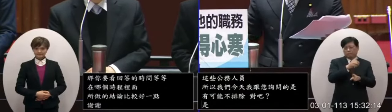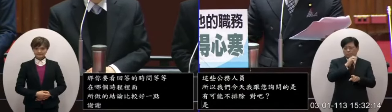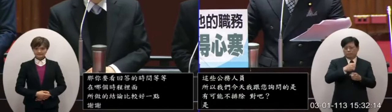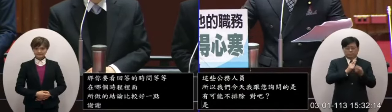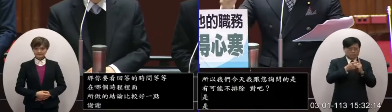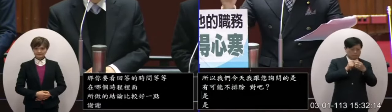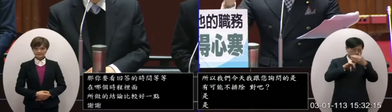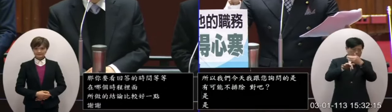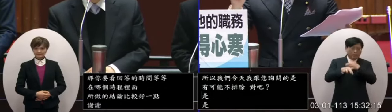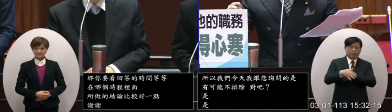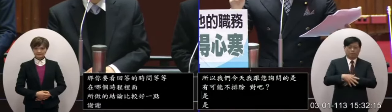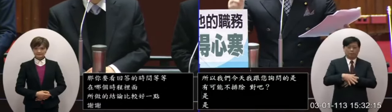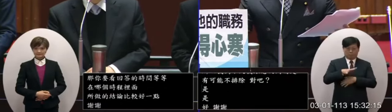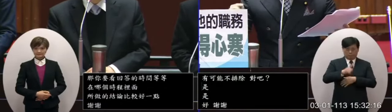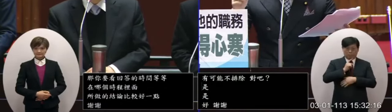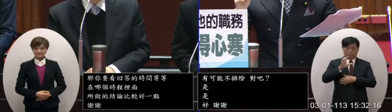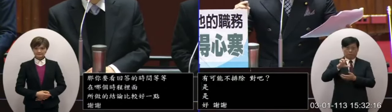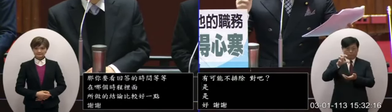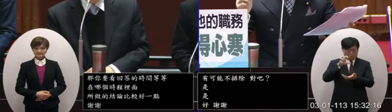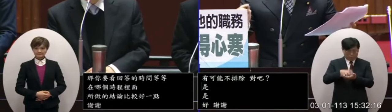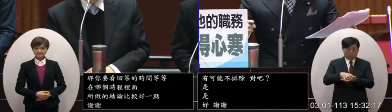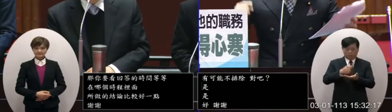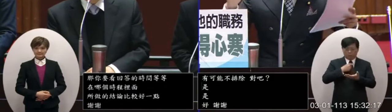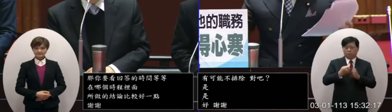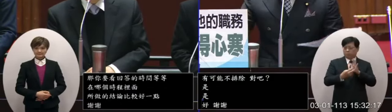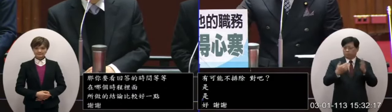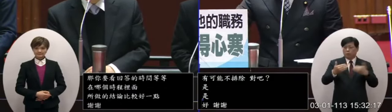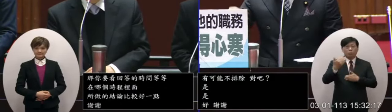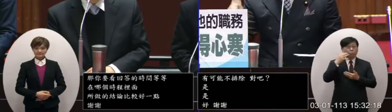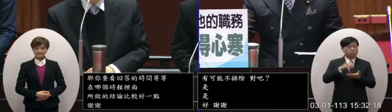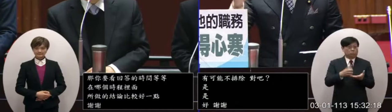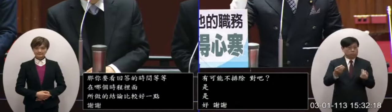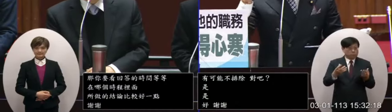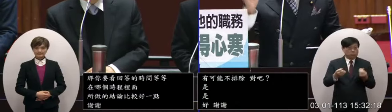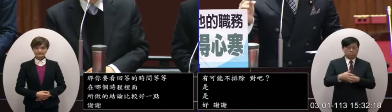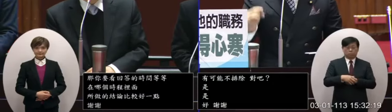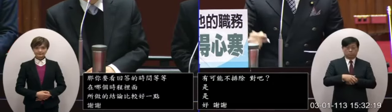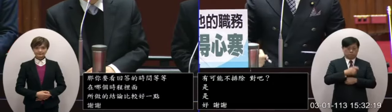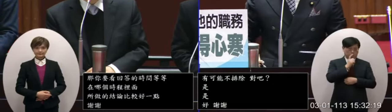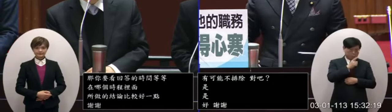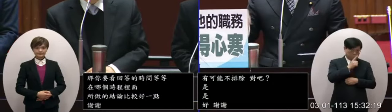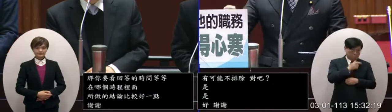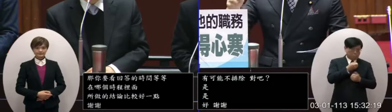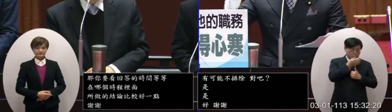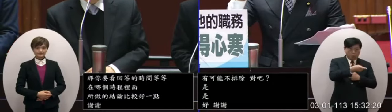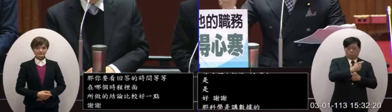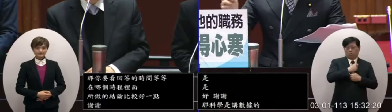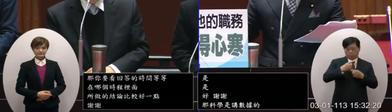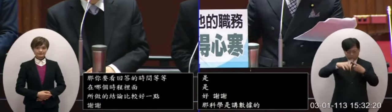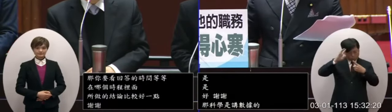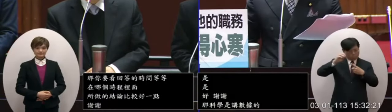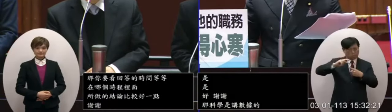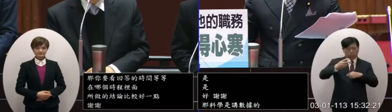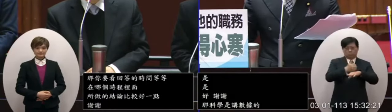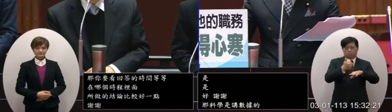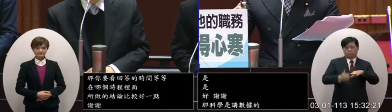沙射影，才是有证据应该直接讲明，若没有，讲的人应该道歉。甚至应该直接下台。我想根